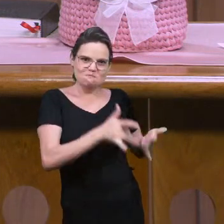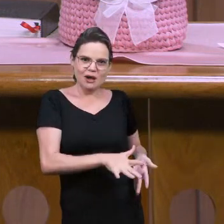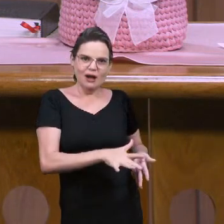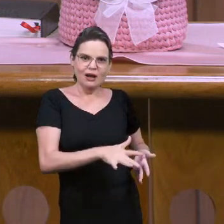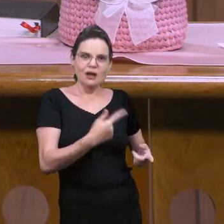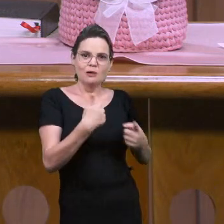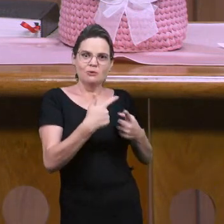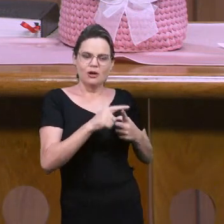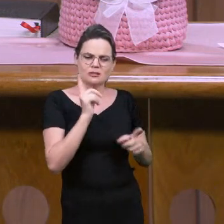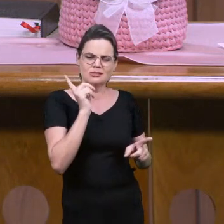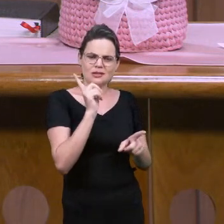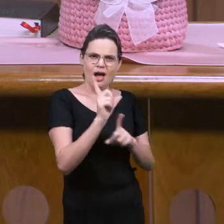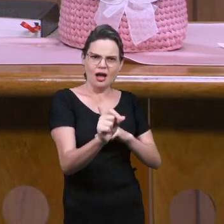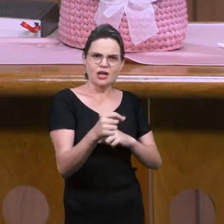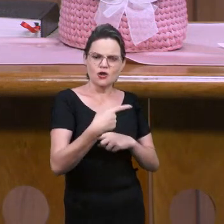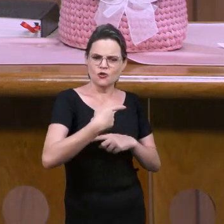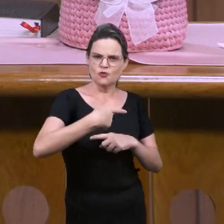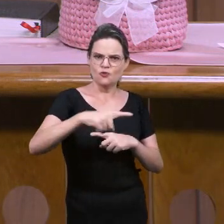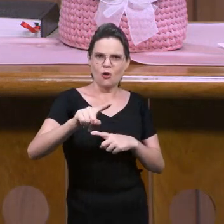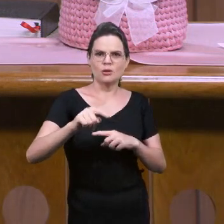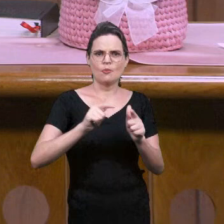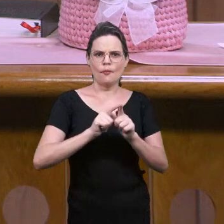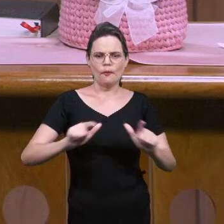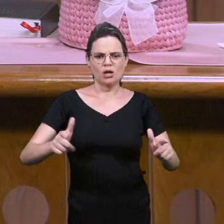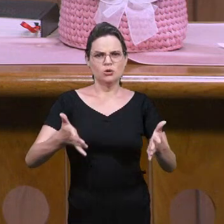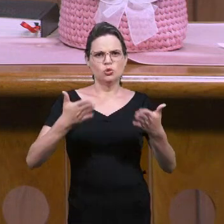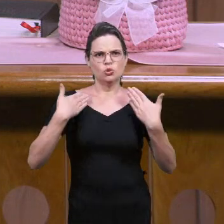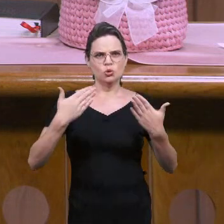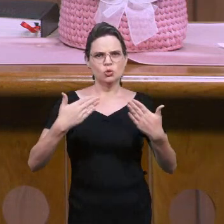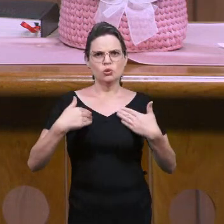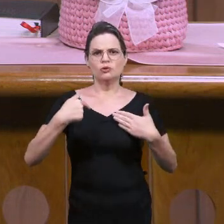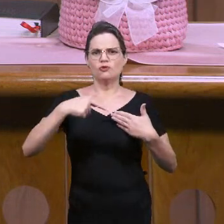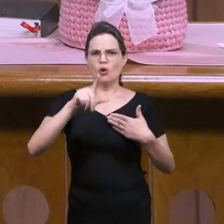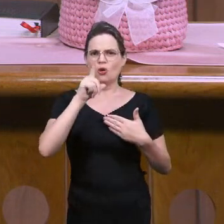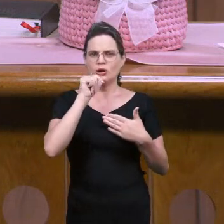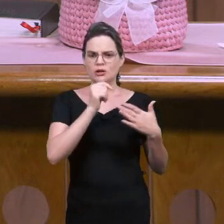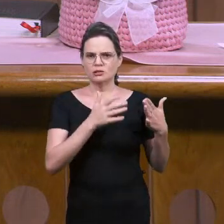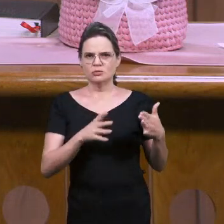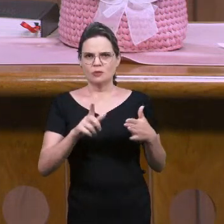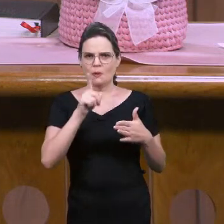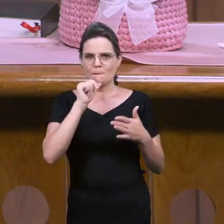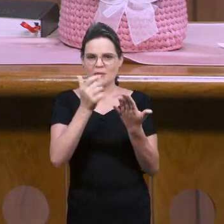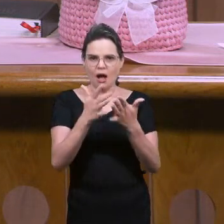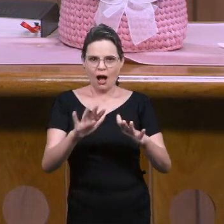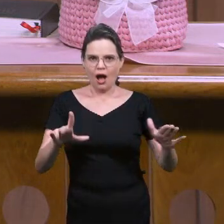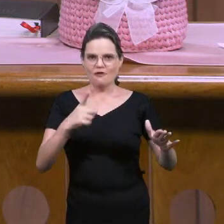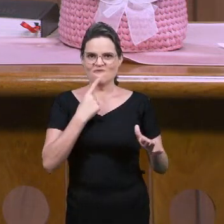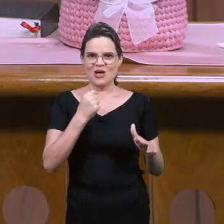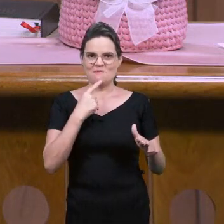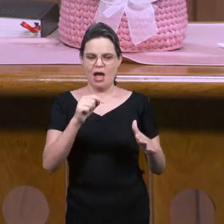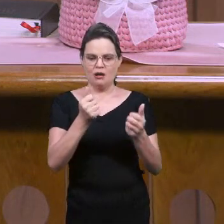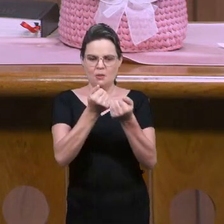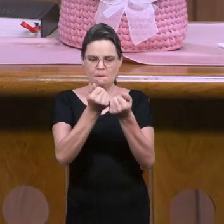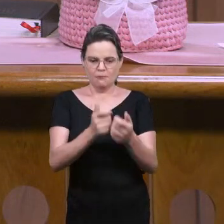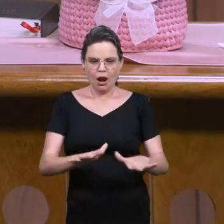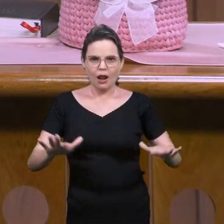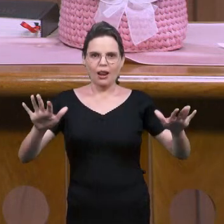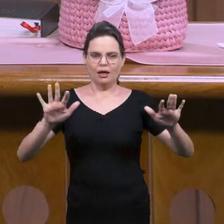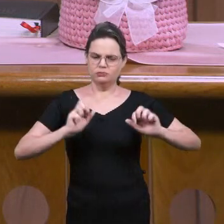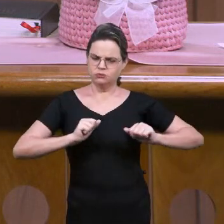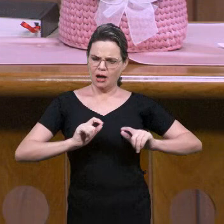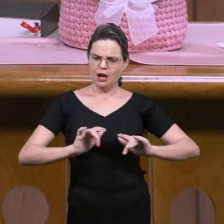une personne qui est allée plus loin, est allée entrer dans la mer Rouge, qui est le